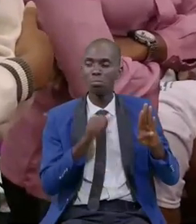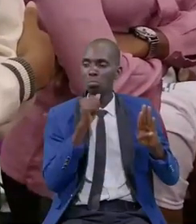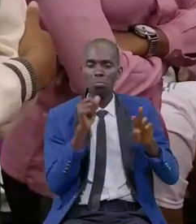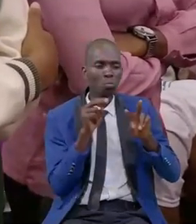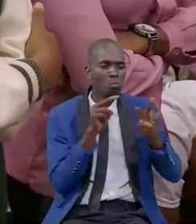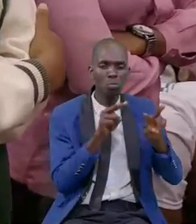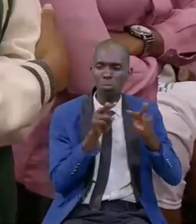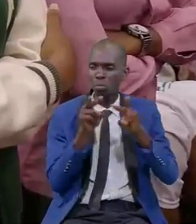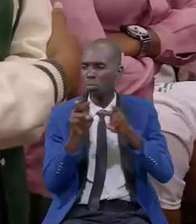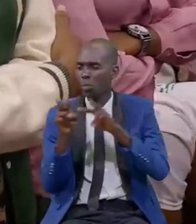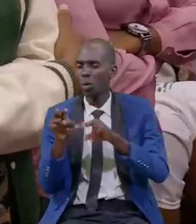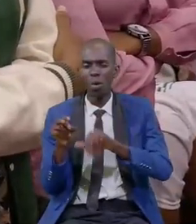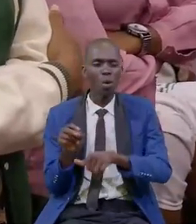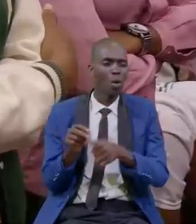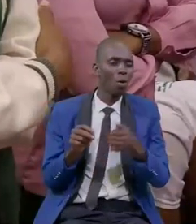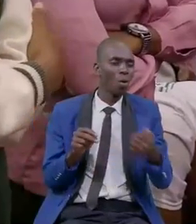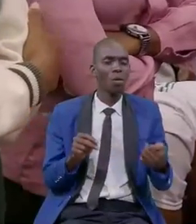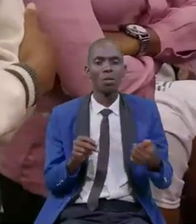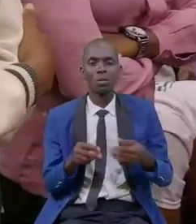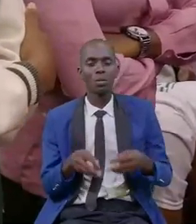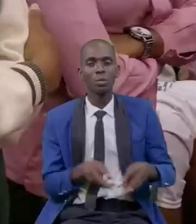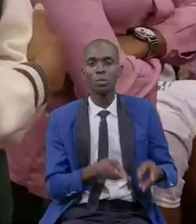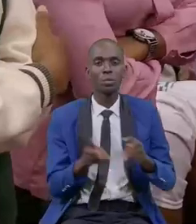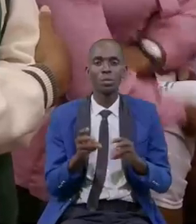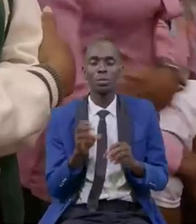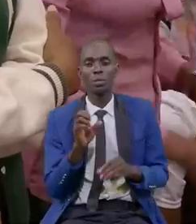n'a pas regardé aucune autre direction.